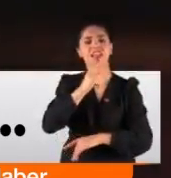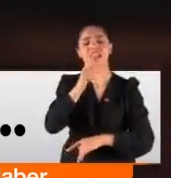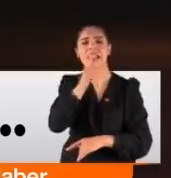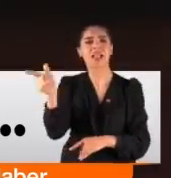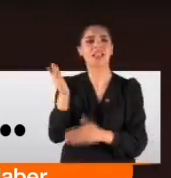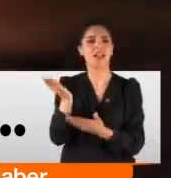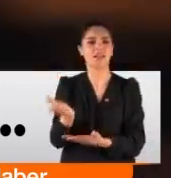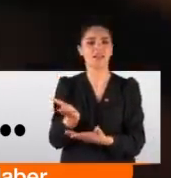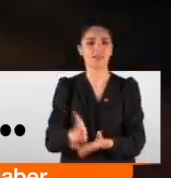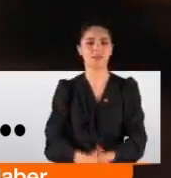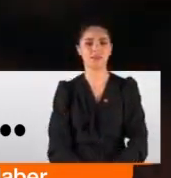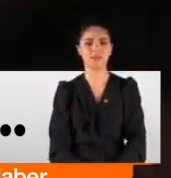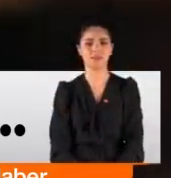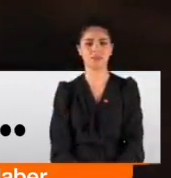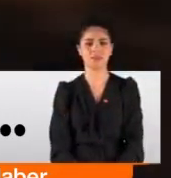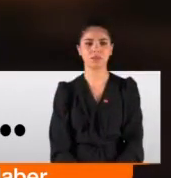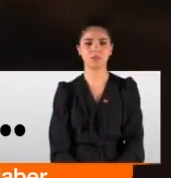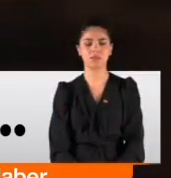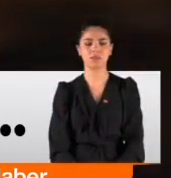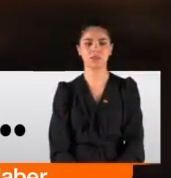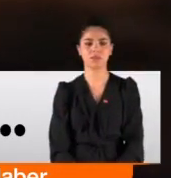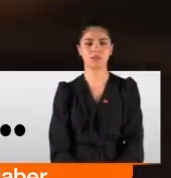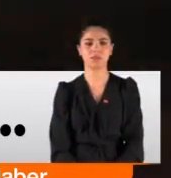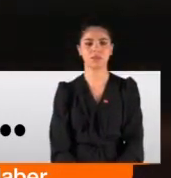emekçi çekilme kışlasına bir tek sen durana